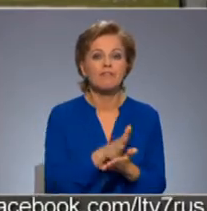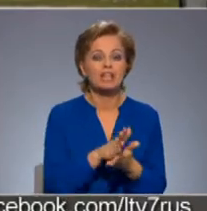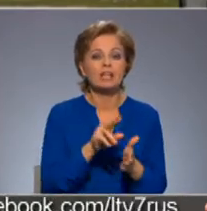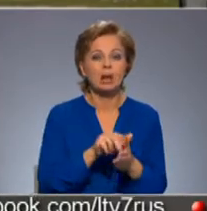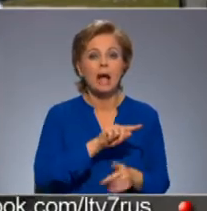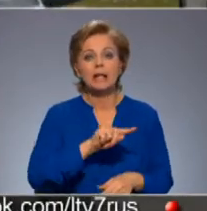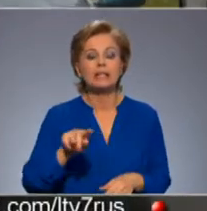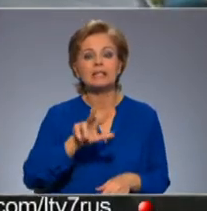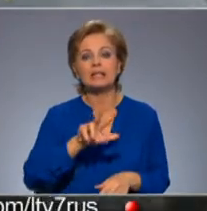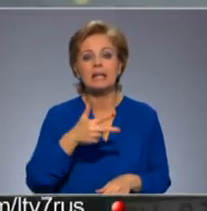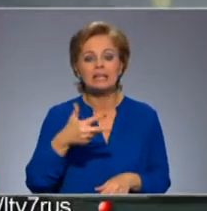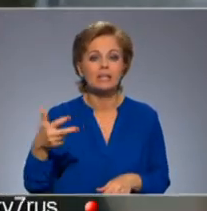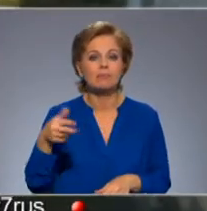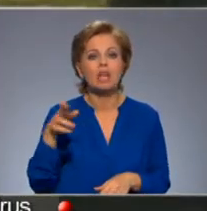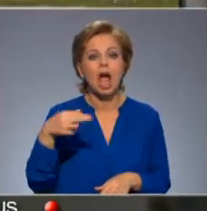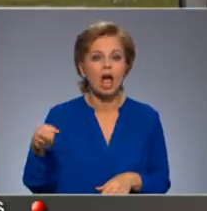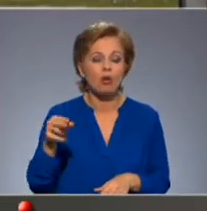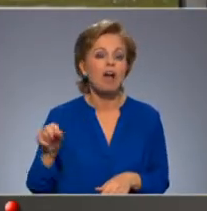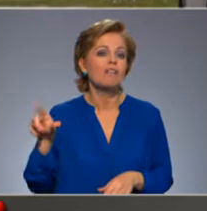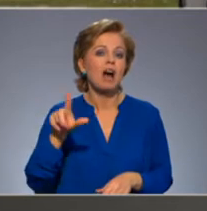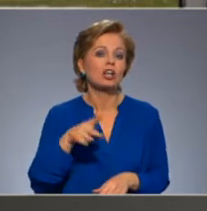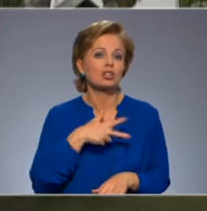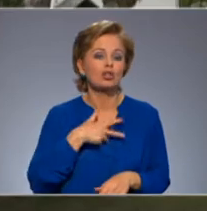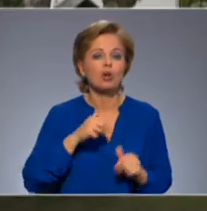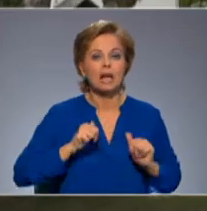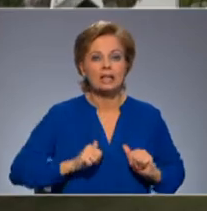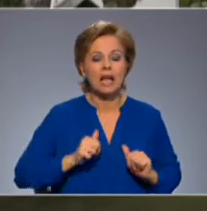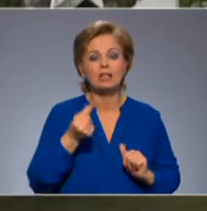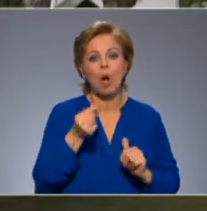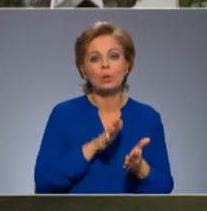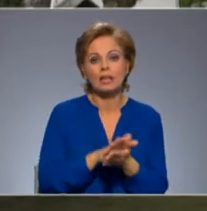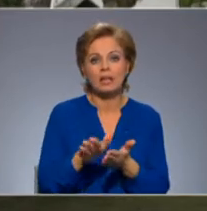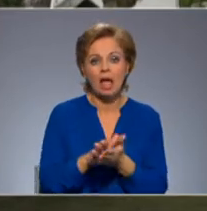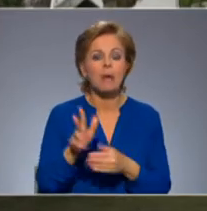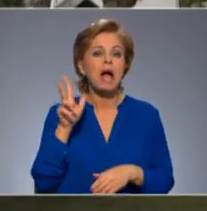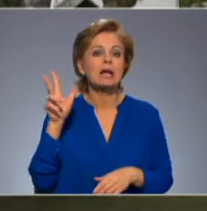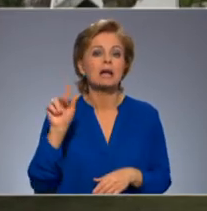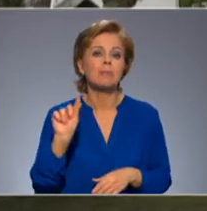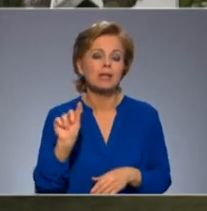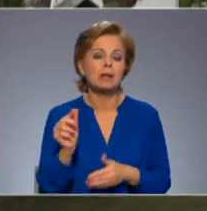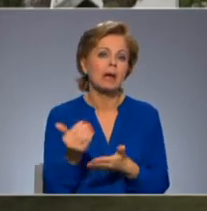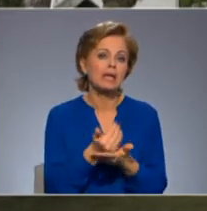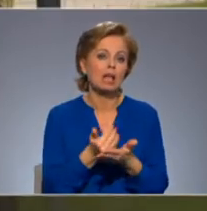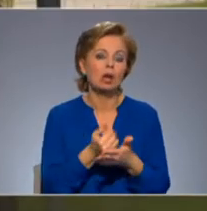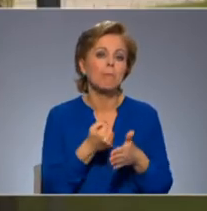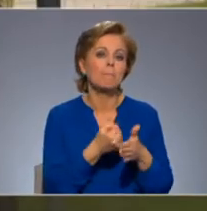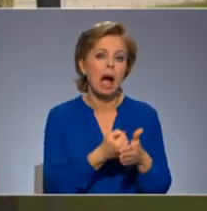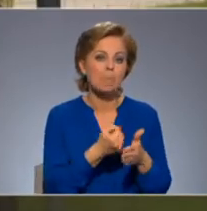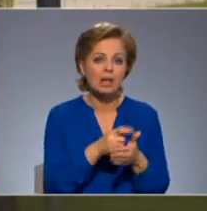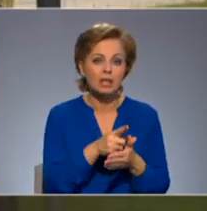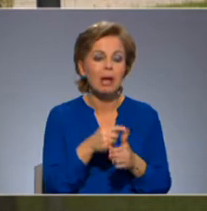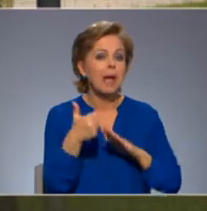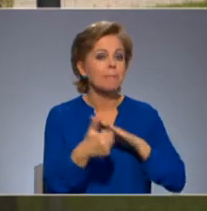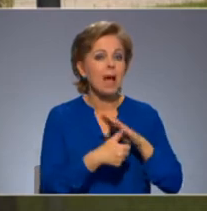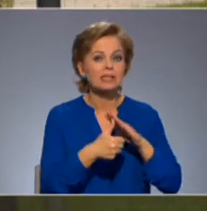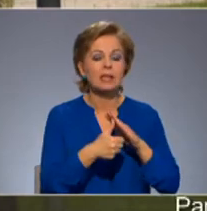līdz 300 eiro mēnesī, bet visvairāk sociālais dienests naudu tērē tieši garantētā minimālā ienākuma. Pabalstam. Bezdarba